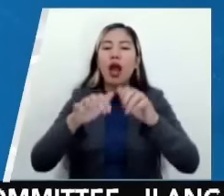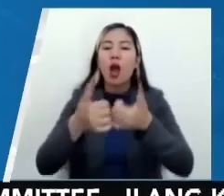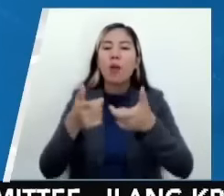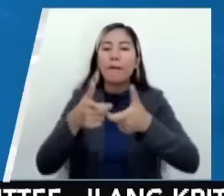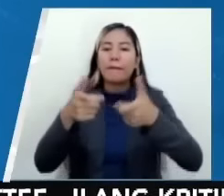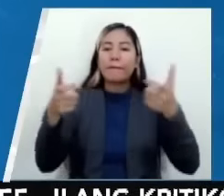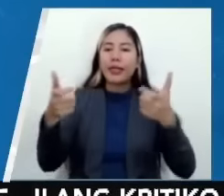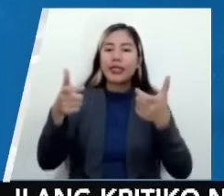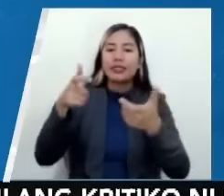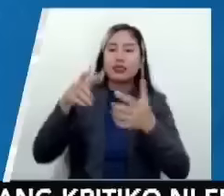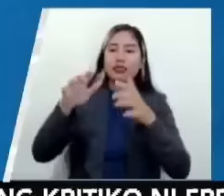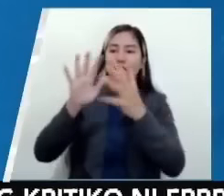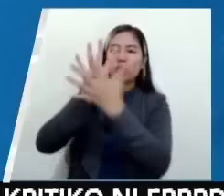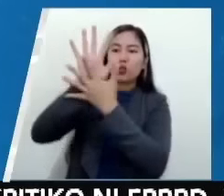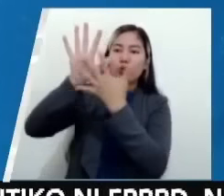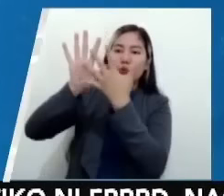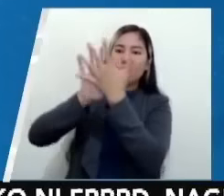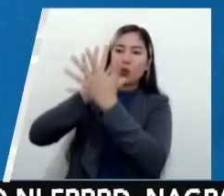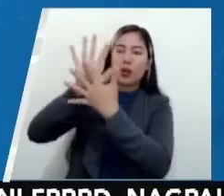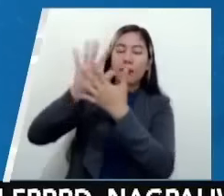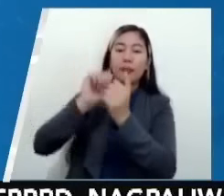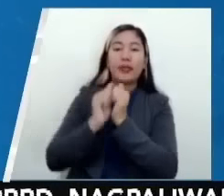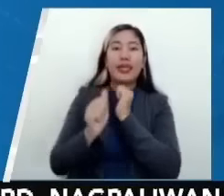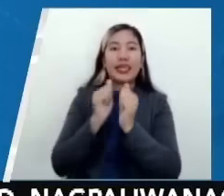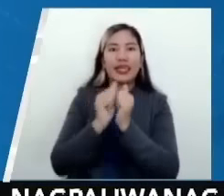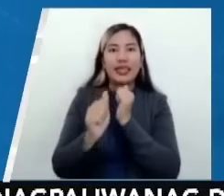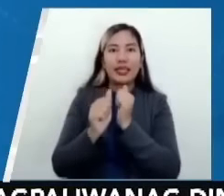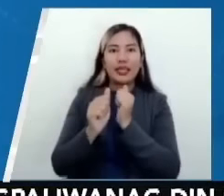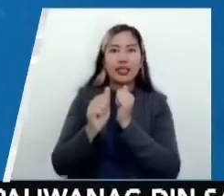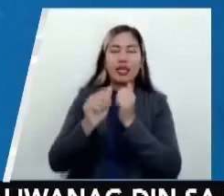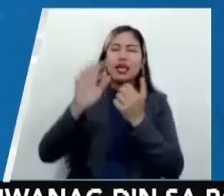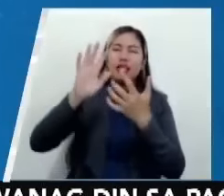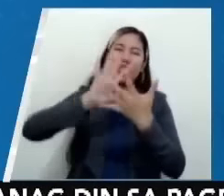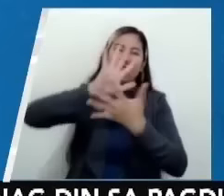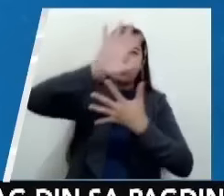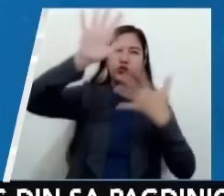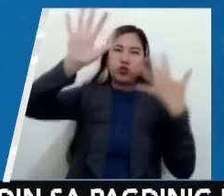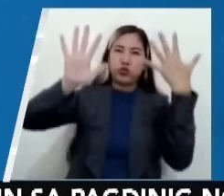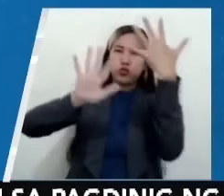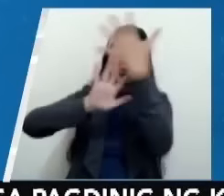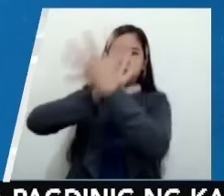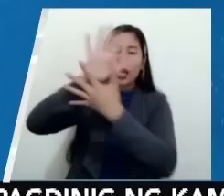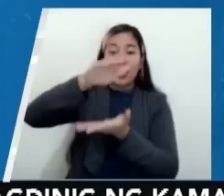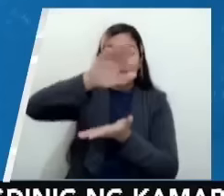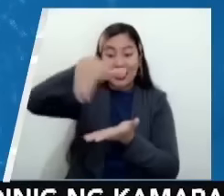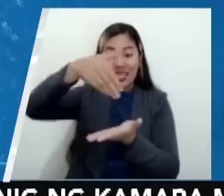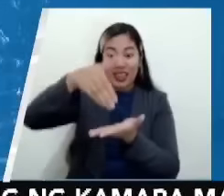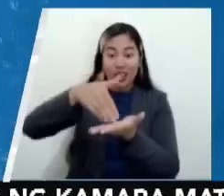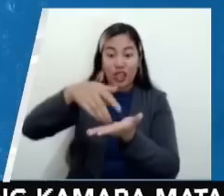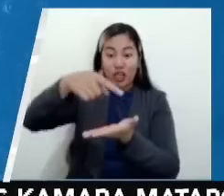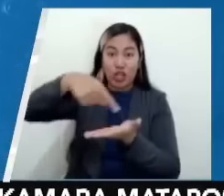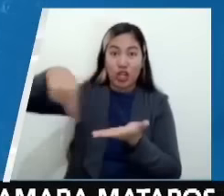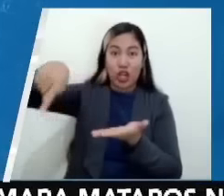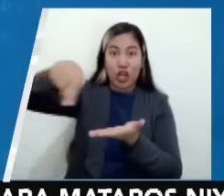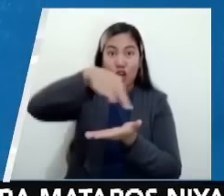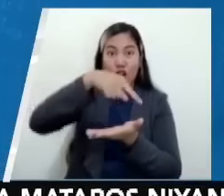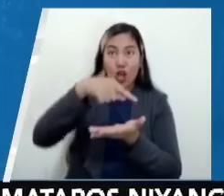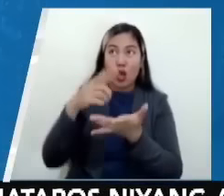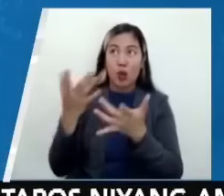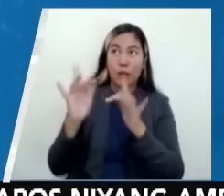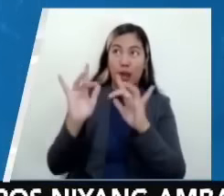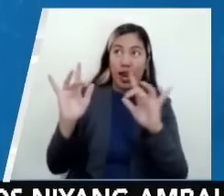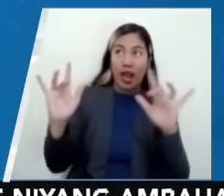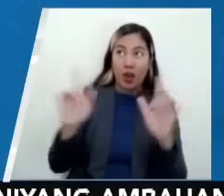nasa sentro kayo ng bagyo. Pero hindi naman po ibig sabihin ay lumipas na ang sama ng